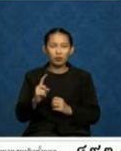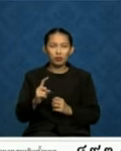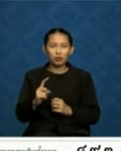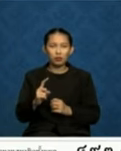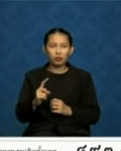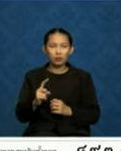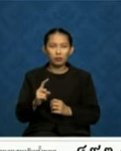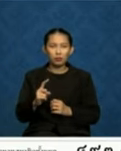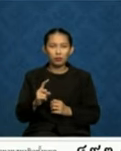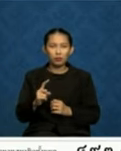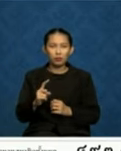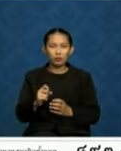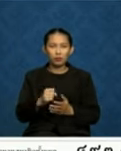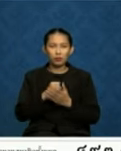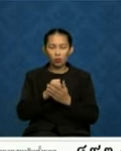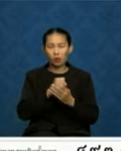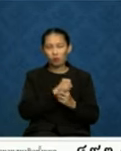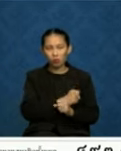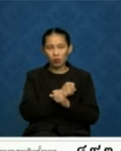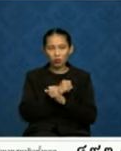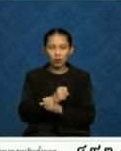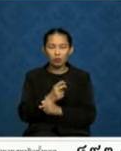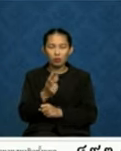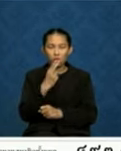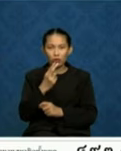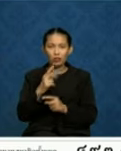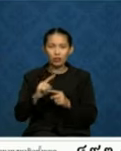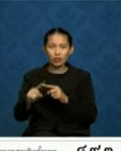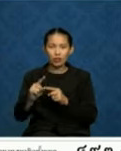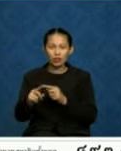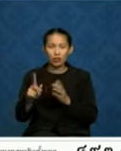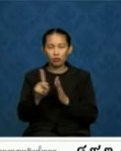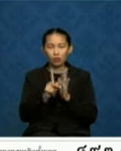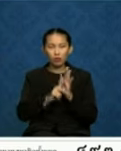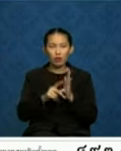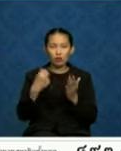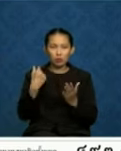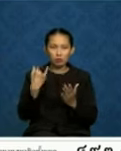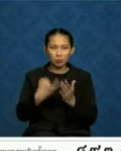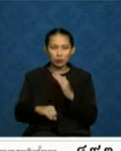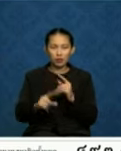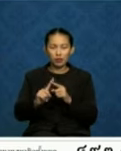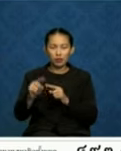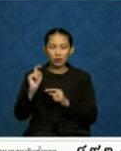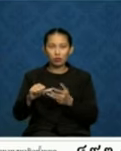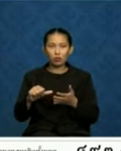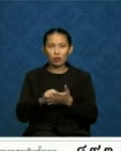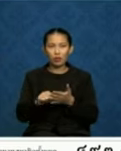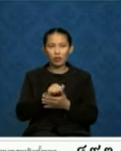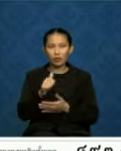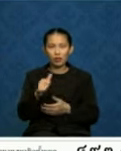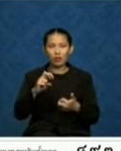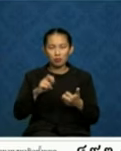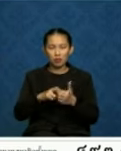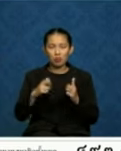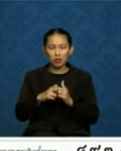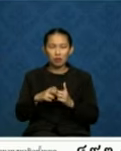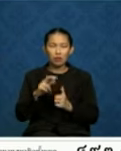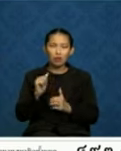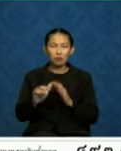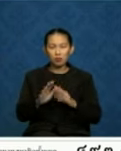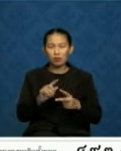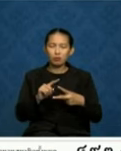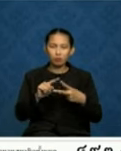ให้การป้องกันบุหรี่เถื่อนบุหรี่กฎผิดกฎหมายสามารถที่จะแก้ไขได้นะครับก็เป็นปัญหาหลักๆประมาณ